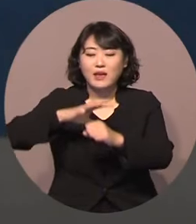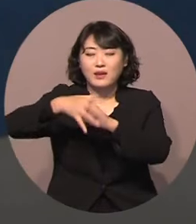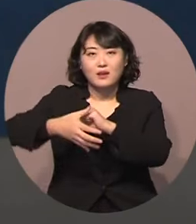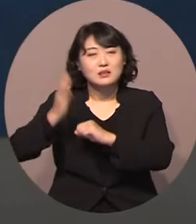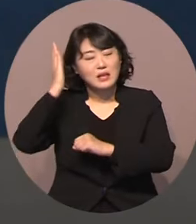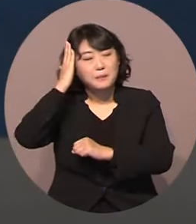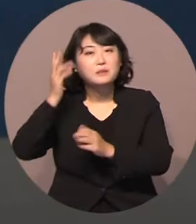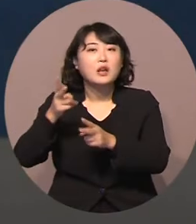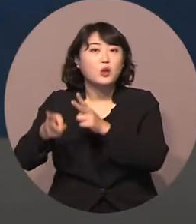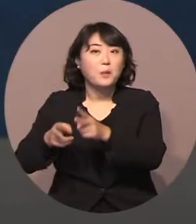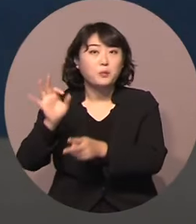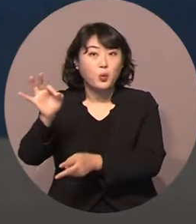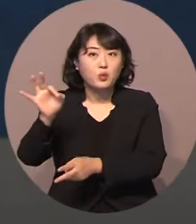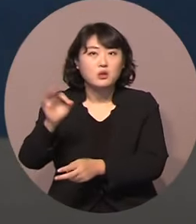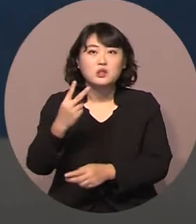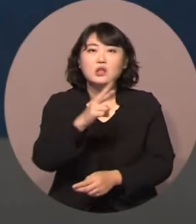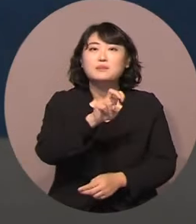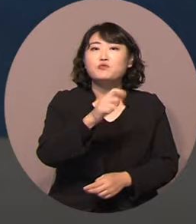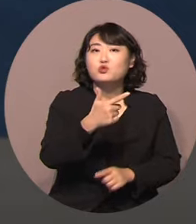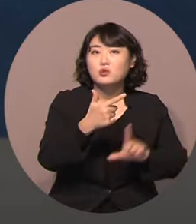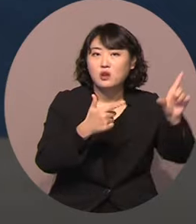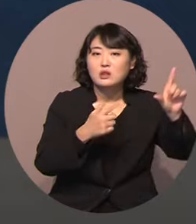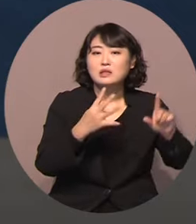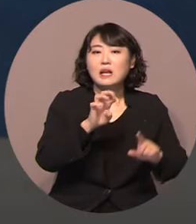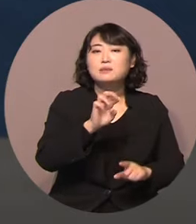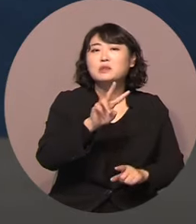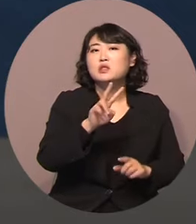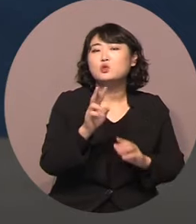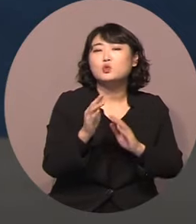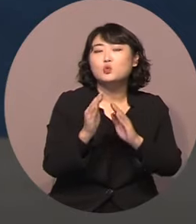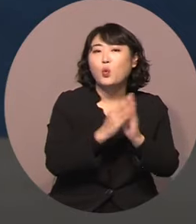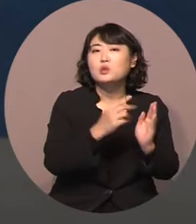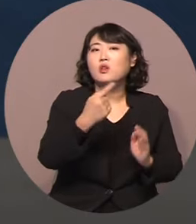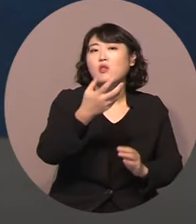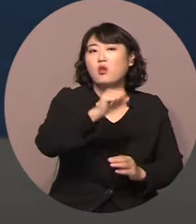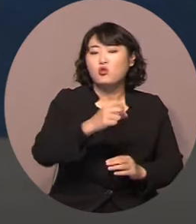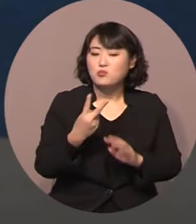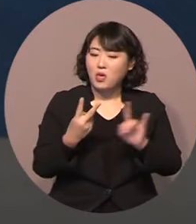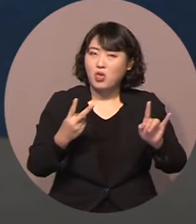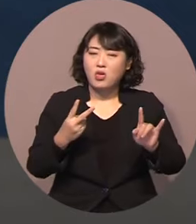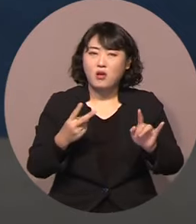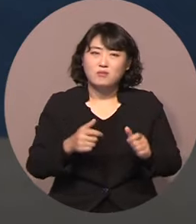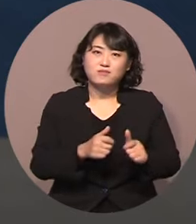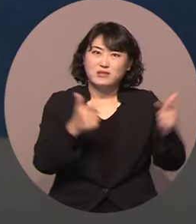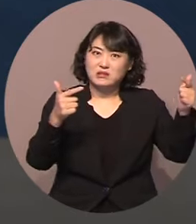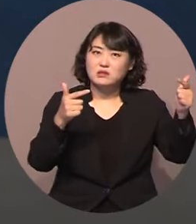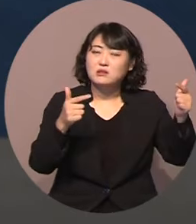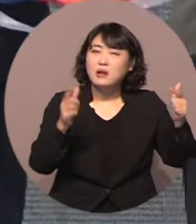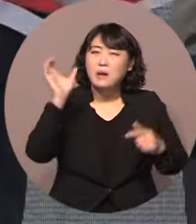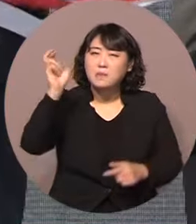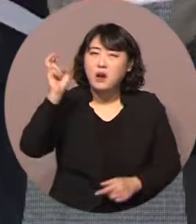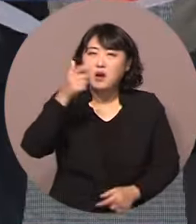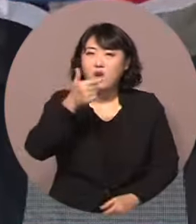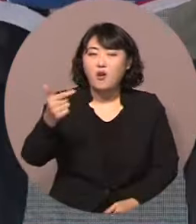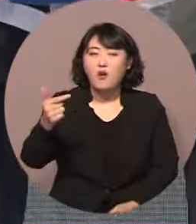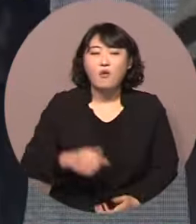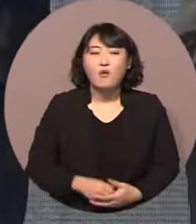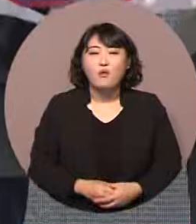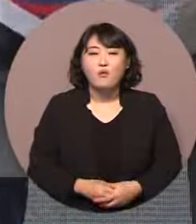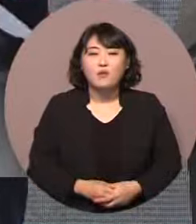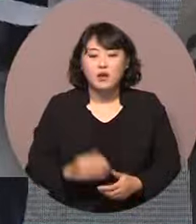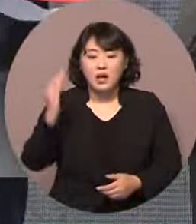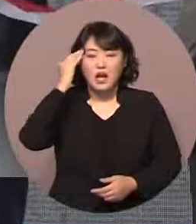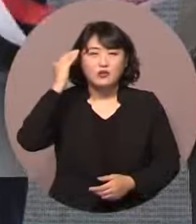시장은 오는 2026년 42조 1천억 원으로 두 배 넘께 급성장할 것으로 전망되고 있습니다 국내에선